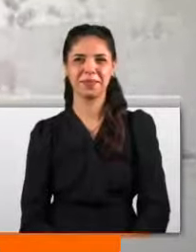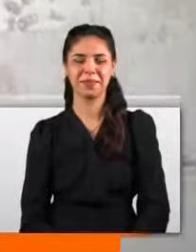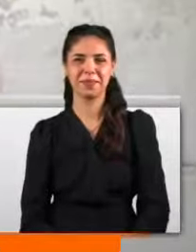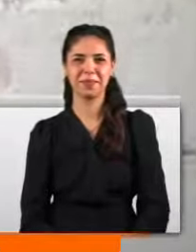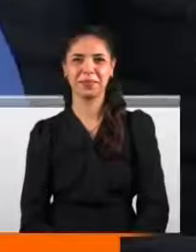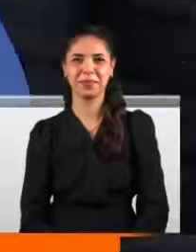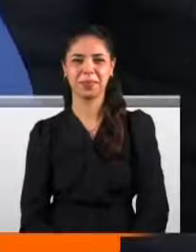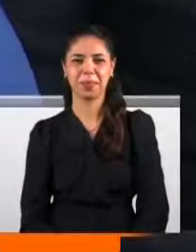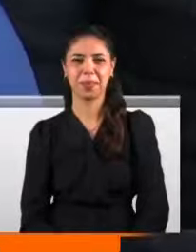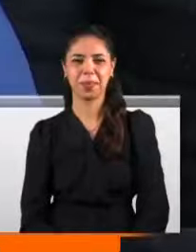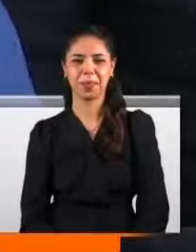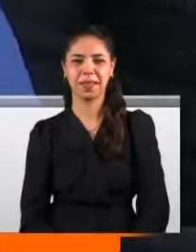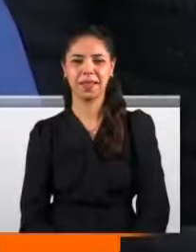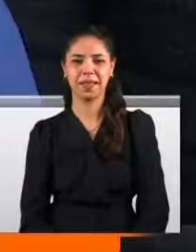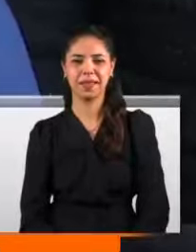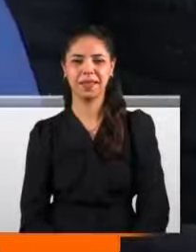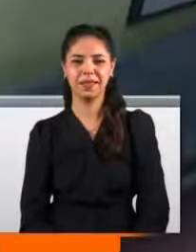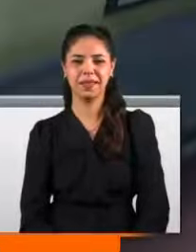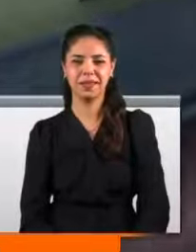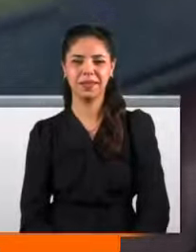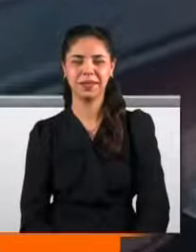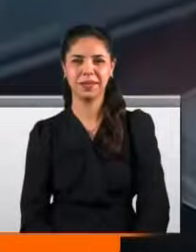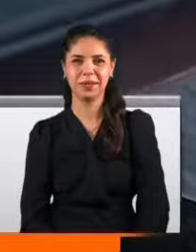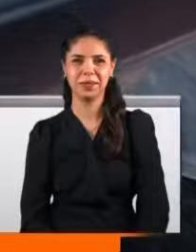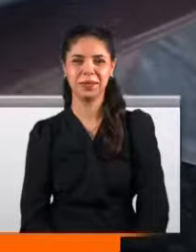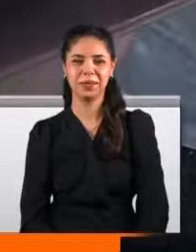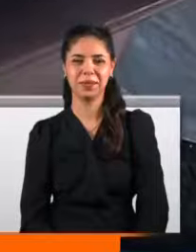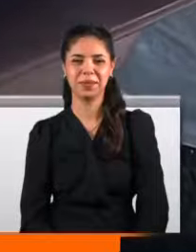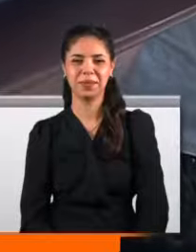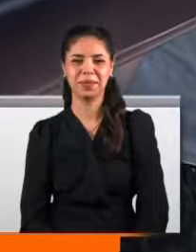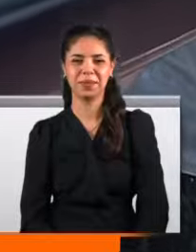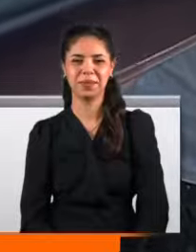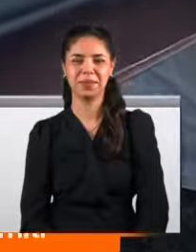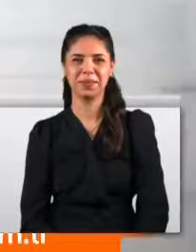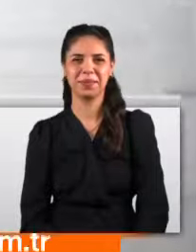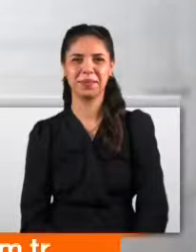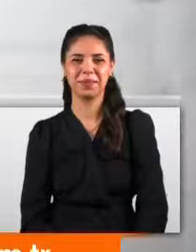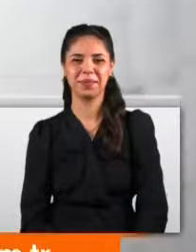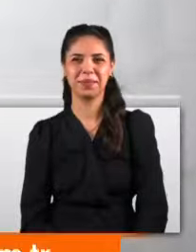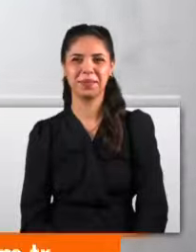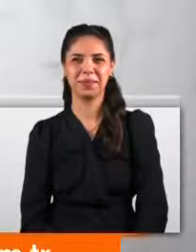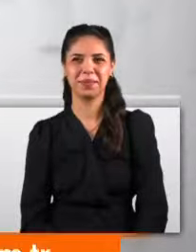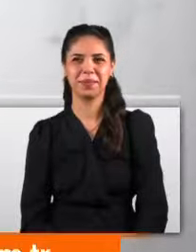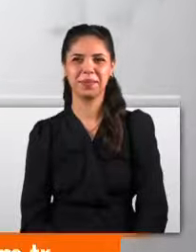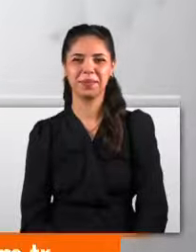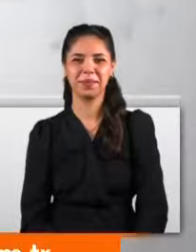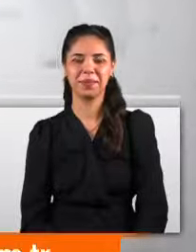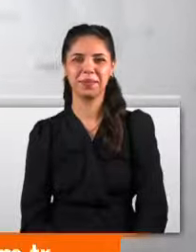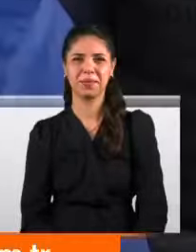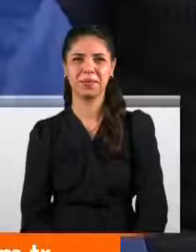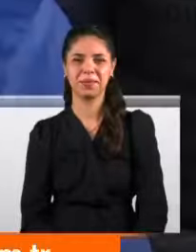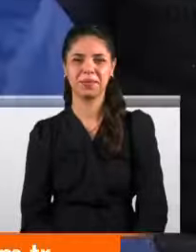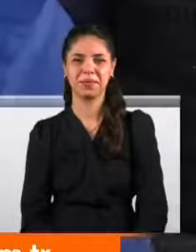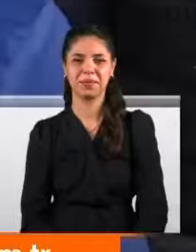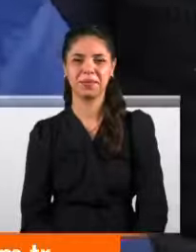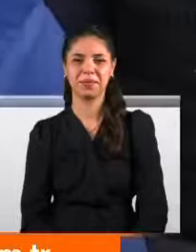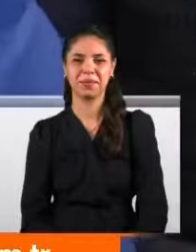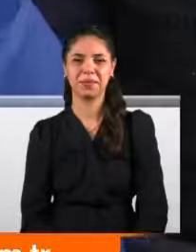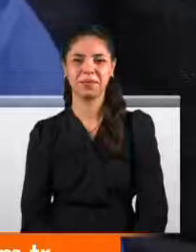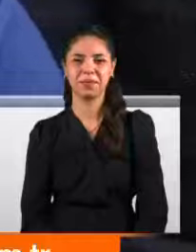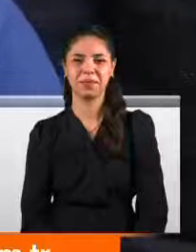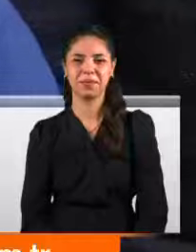gönlümde. Bunun bir emsali şu an için yok. Gittin halde sana intizam. Sadece